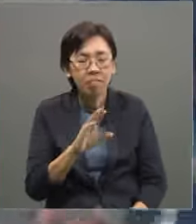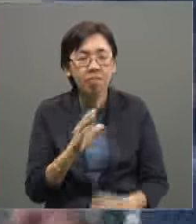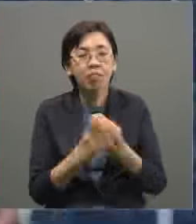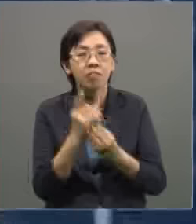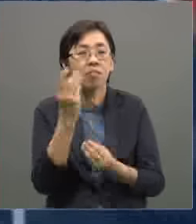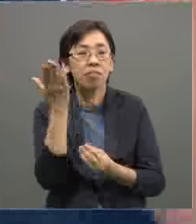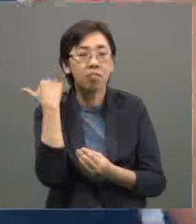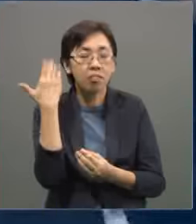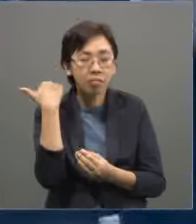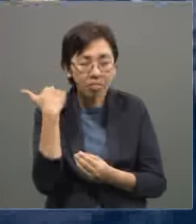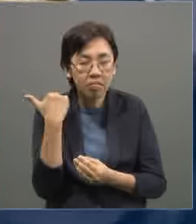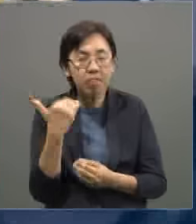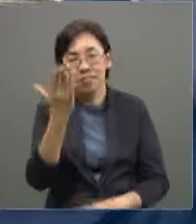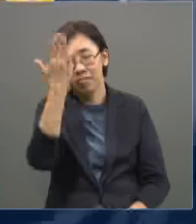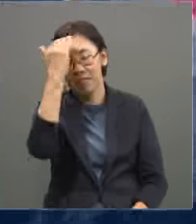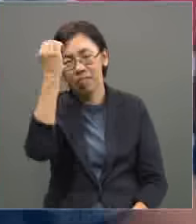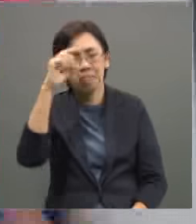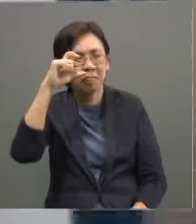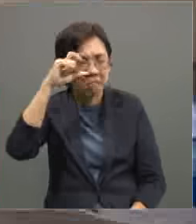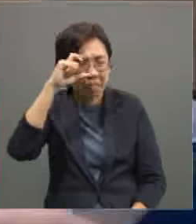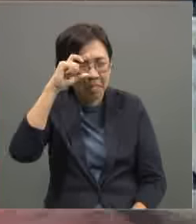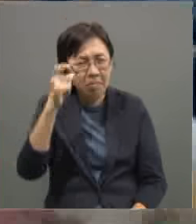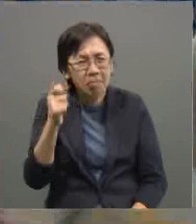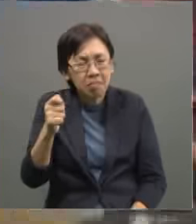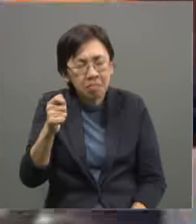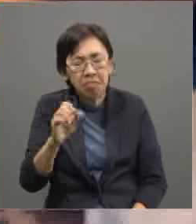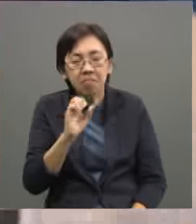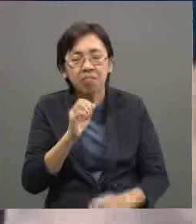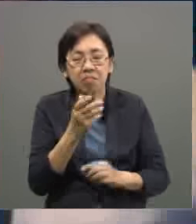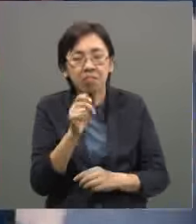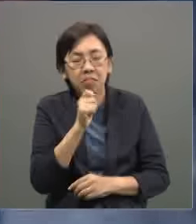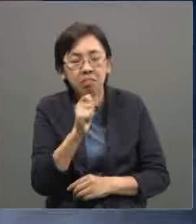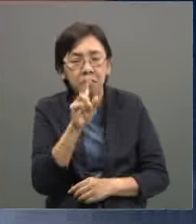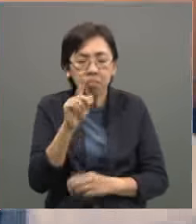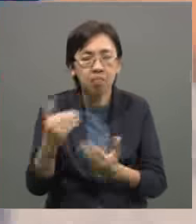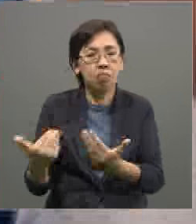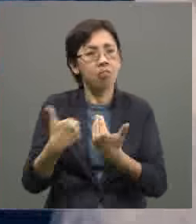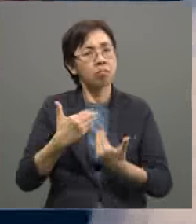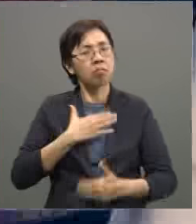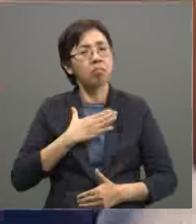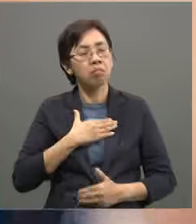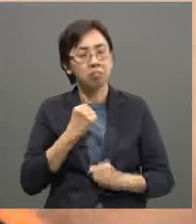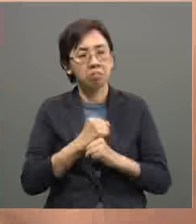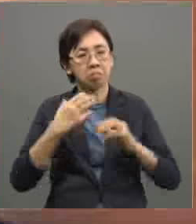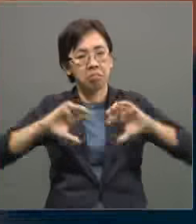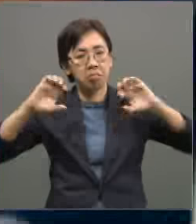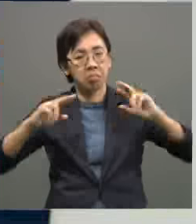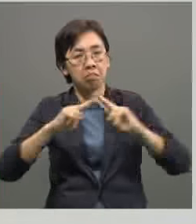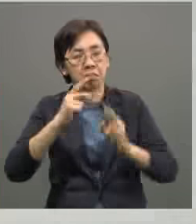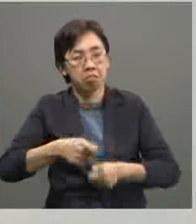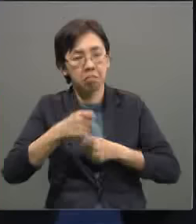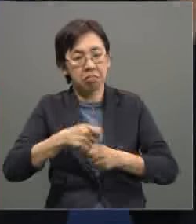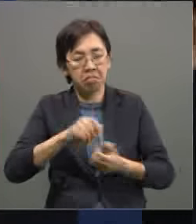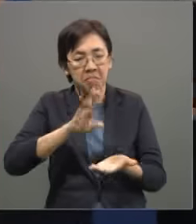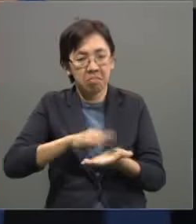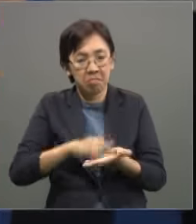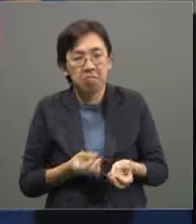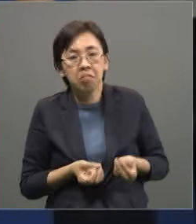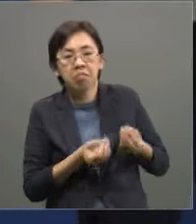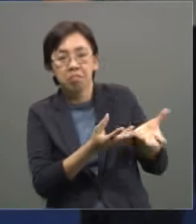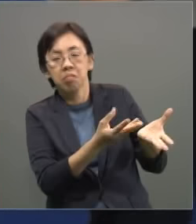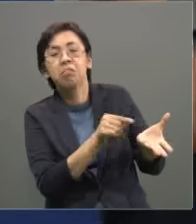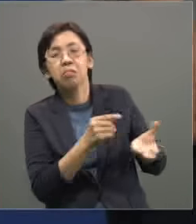าห์ที่แล้วคุณอัจฉริยะเรืองรัตนพงศ์ออกมาเปิดเผยข้อมูลแล้วพาดพิงมาถึงเขาว่าเขาเป็นข้าราชการกระทรวงเกษตรที่เป็นคนส่งข้อมูล